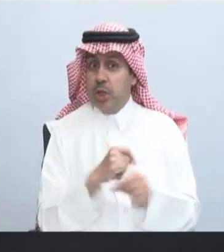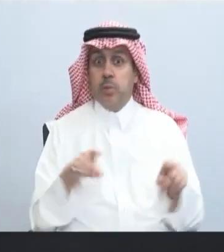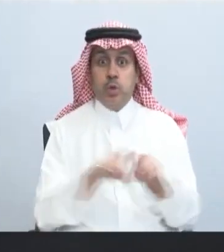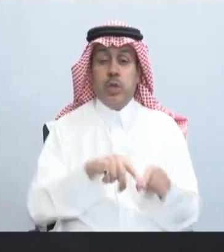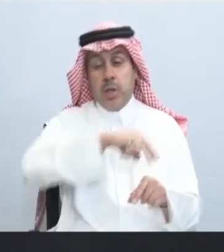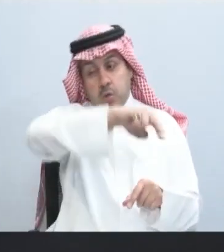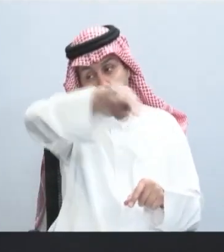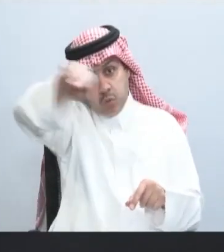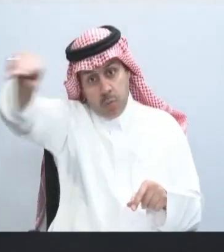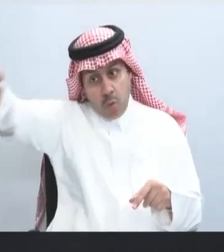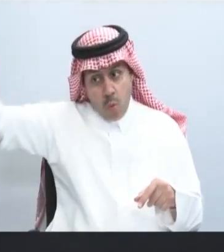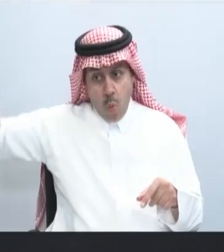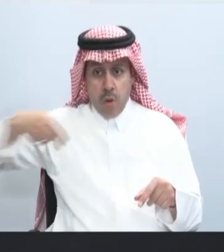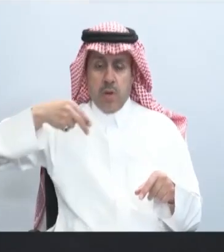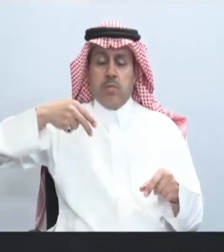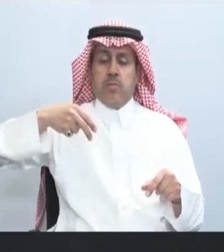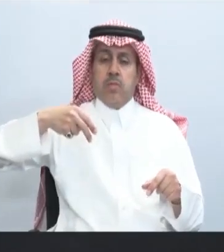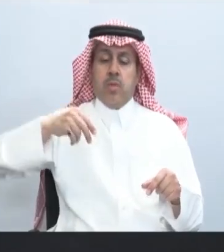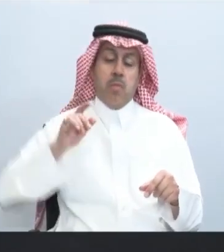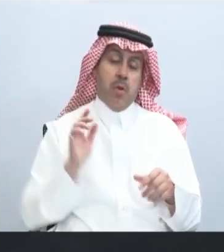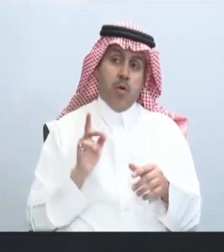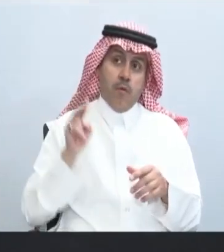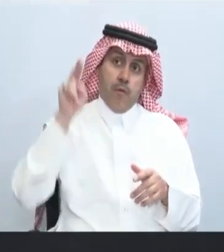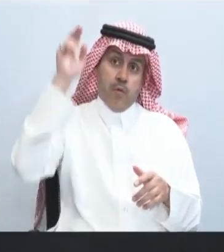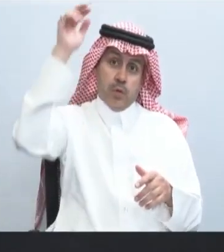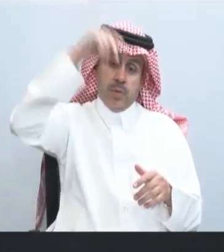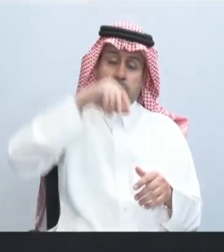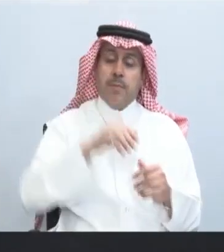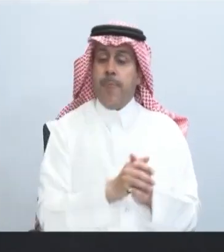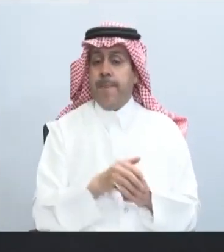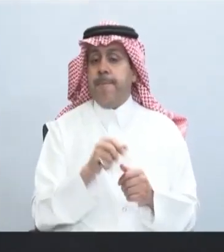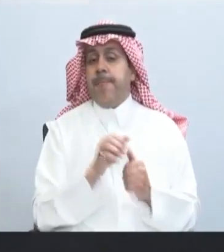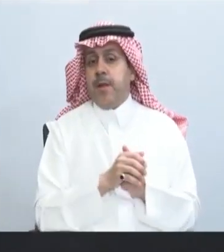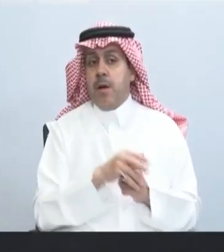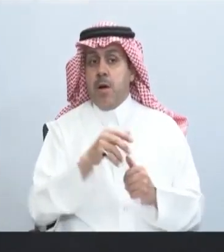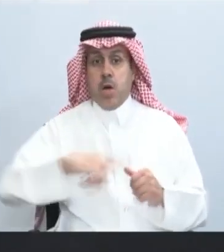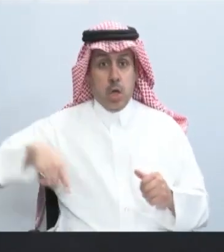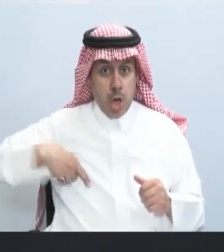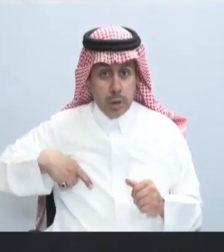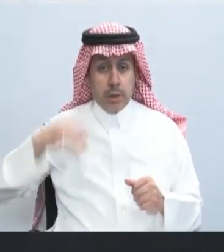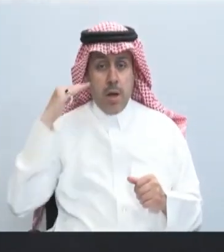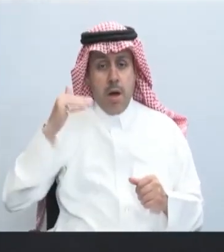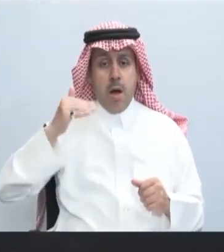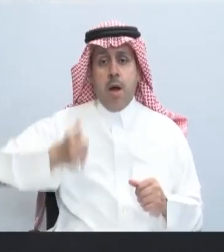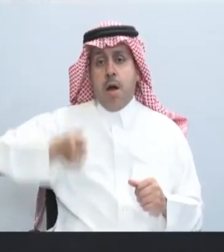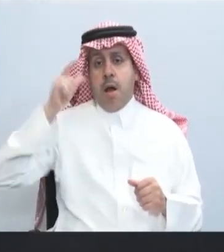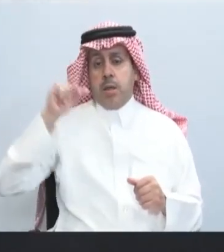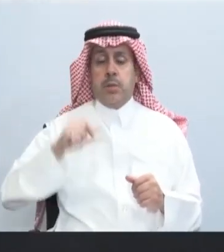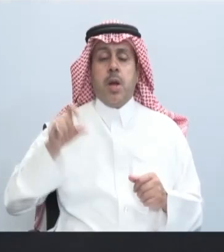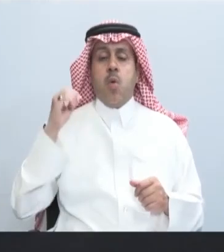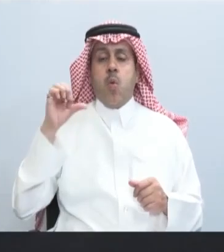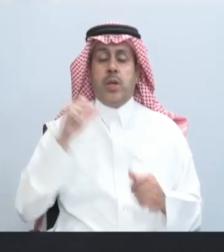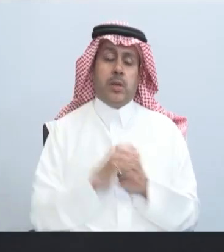التفاف جيش المشركين من الخلف بقياده خالد بن الوليد قبل اسلامه ومهاجمتهم